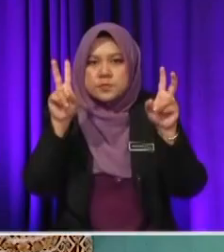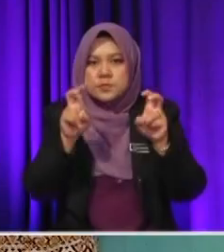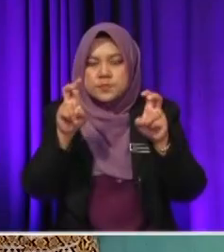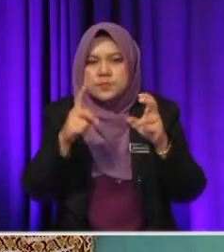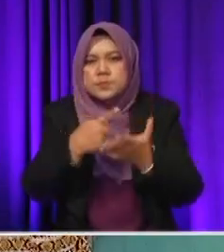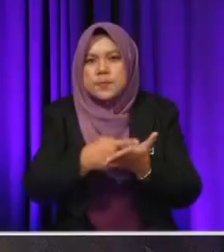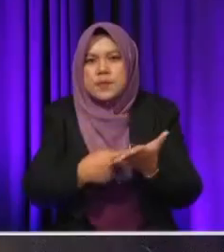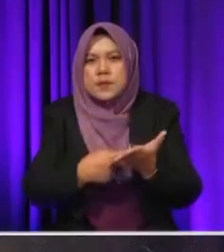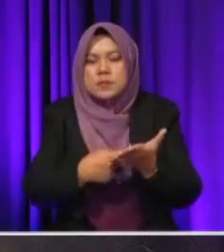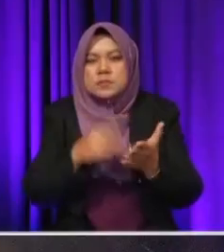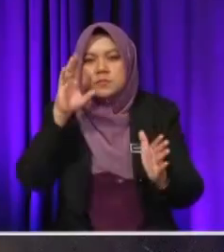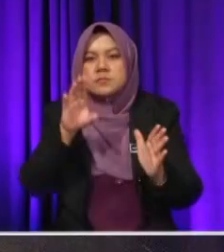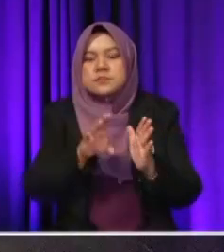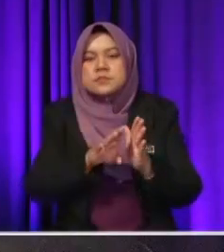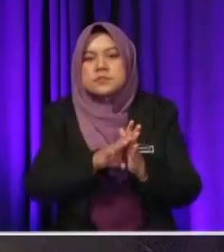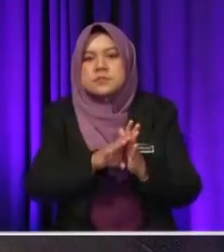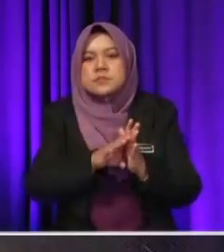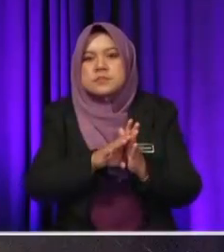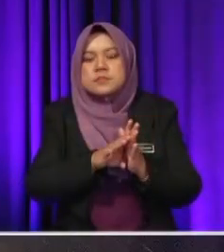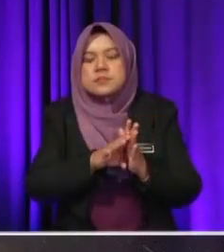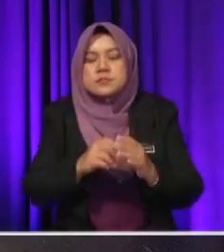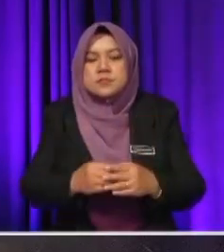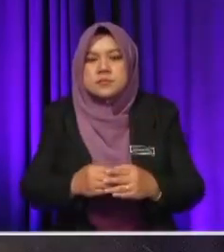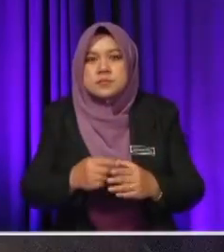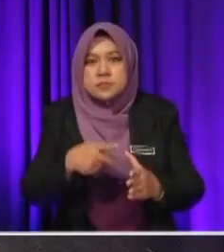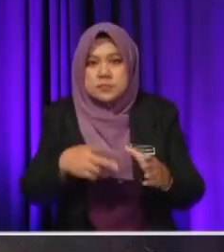nyapu yang tergambar pada pandangan Ivana